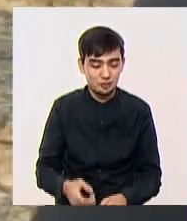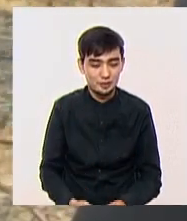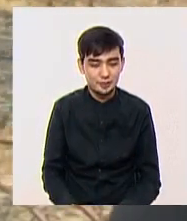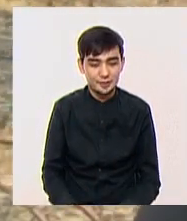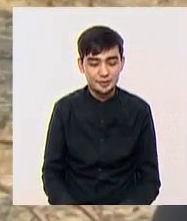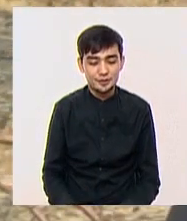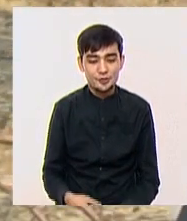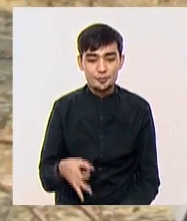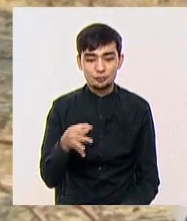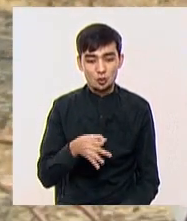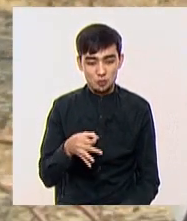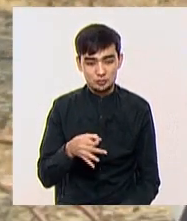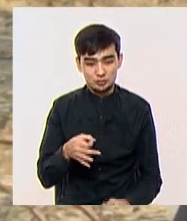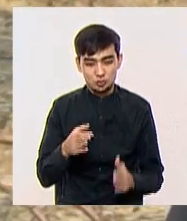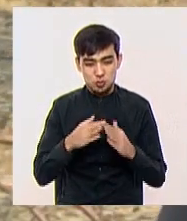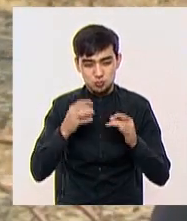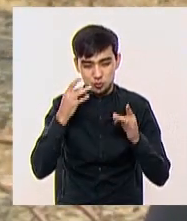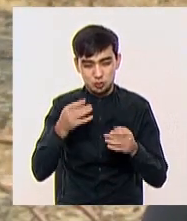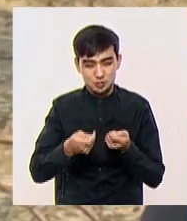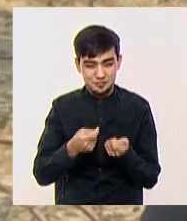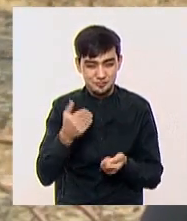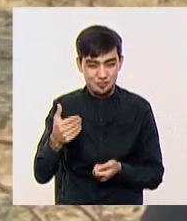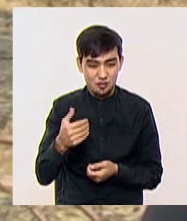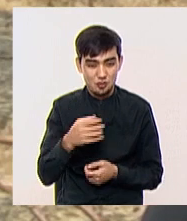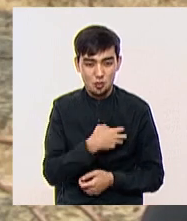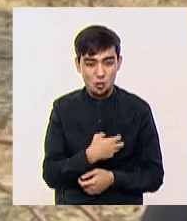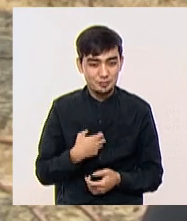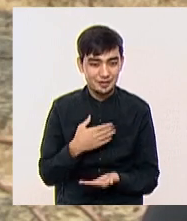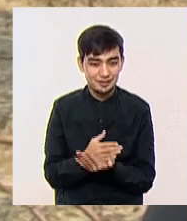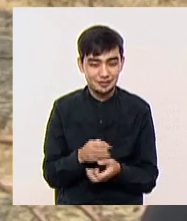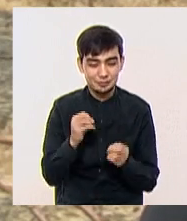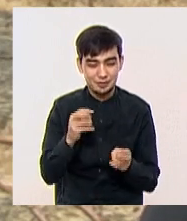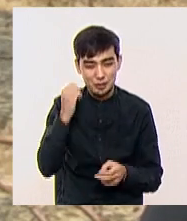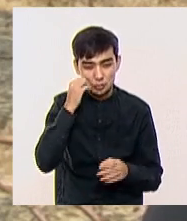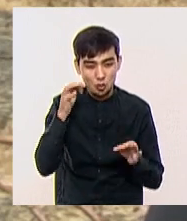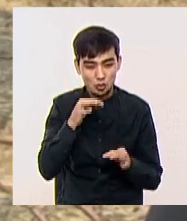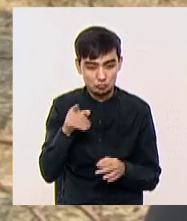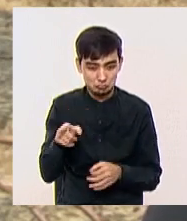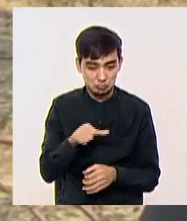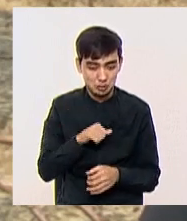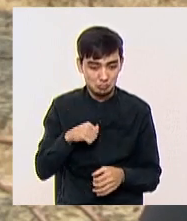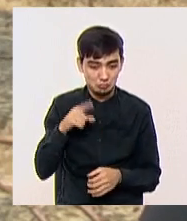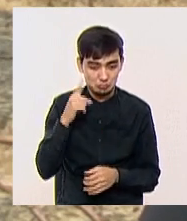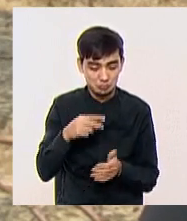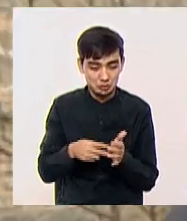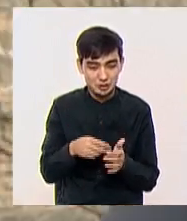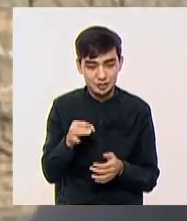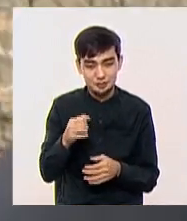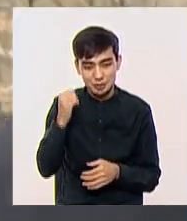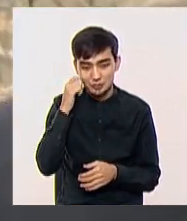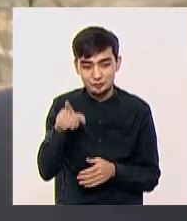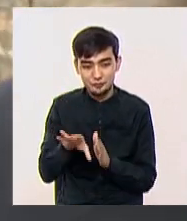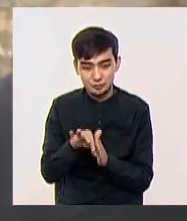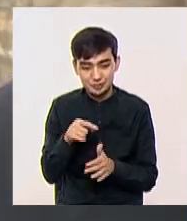Облыстық мәдениет басқармасы жанынан комиссия бар, ескерткіштердің. Сонда осы мүсінді таңдаған. Бізге